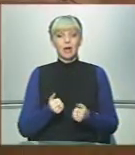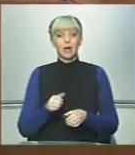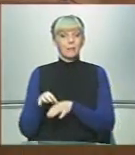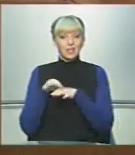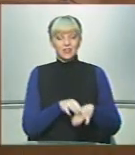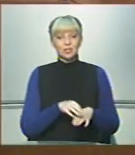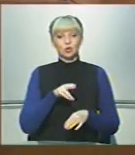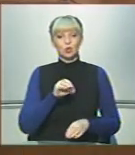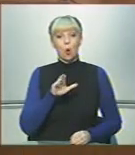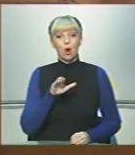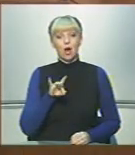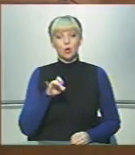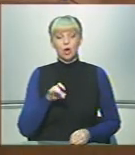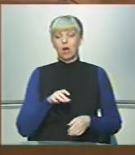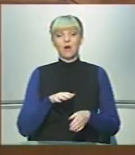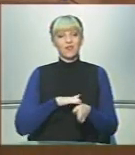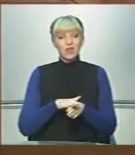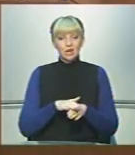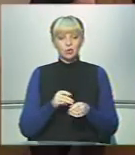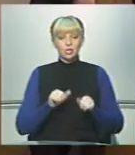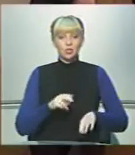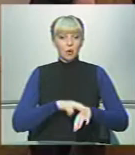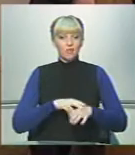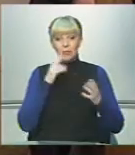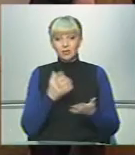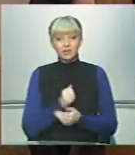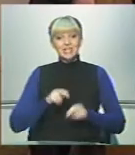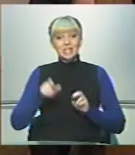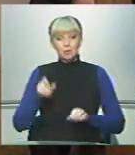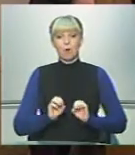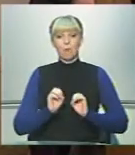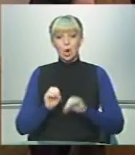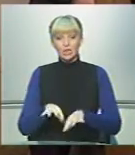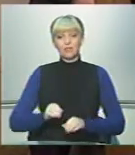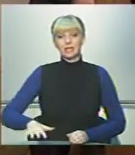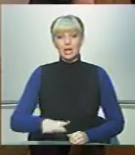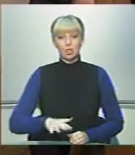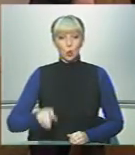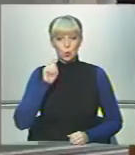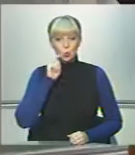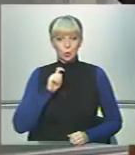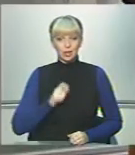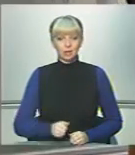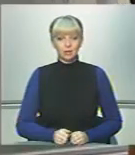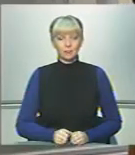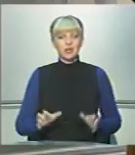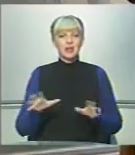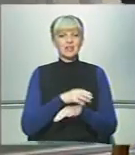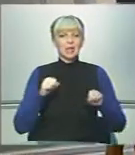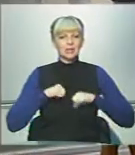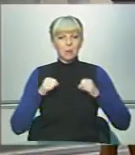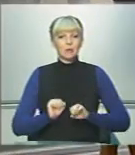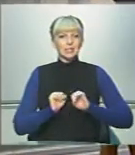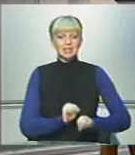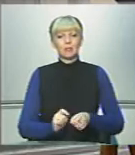Токарюка. Втім, виконати це рішення правоохоронцям не вдалося, адже забудовник покинув територію країни. Всі намагання